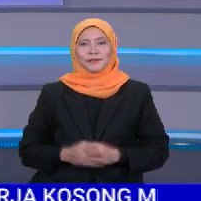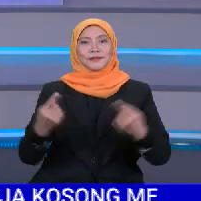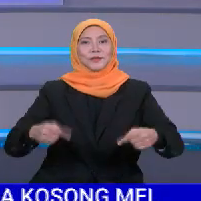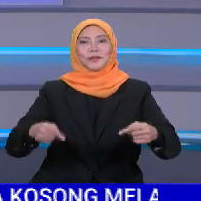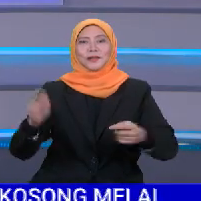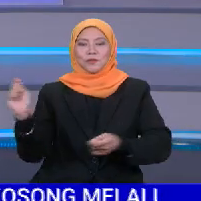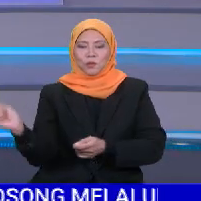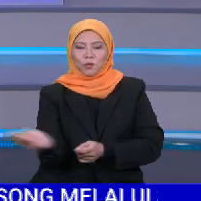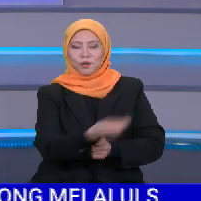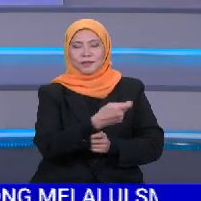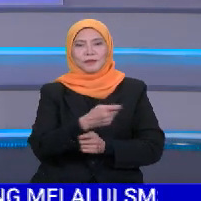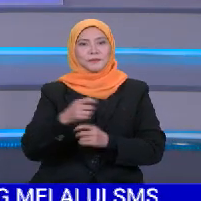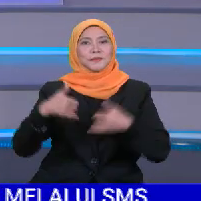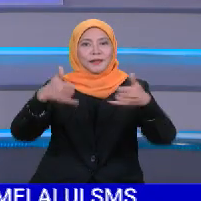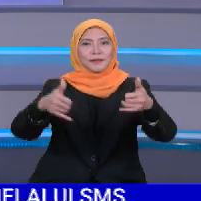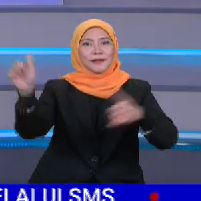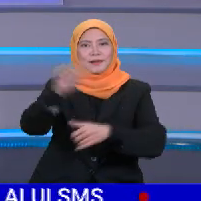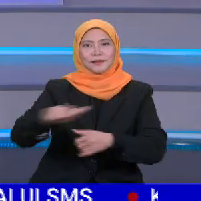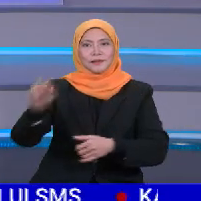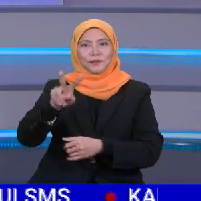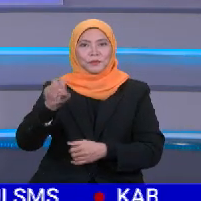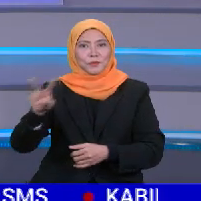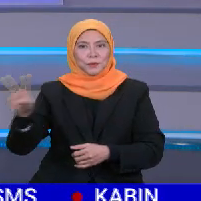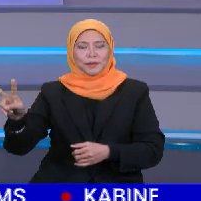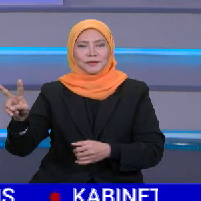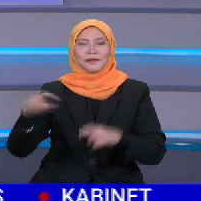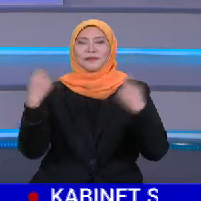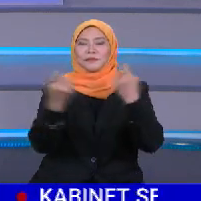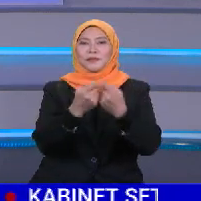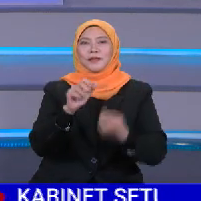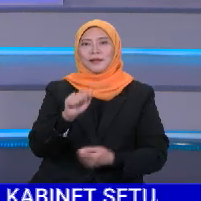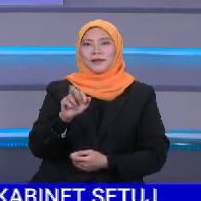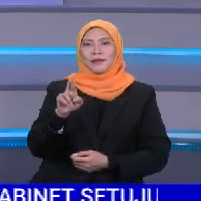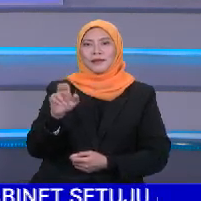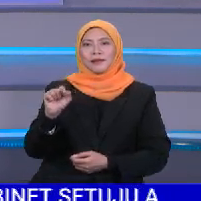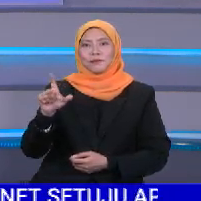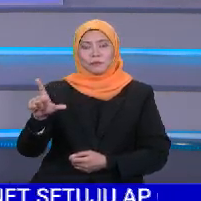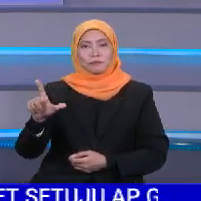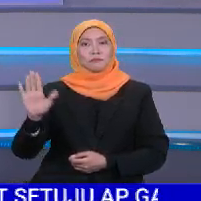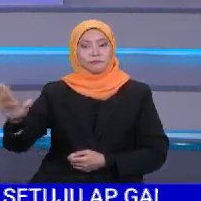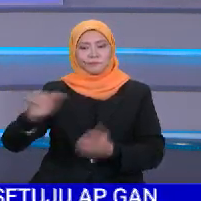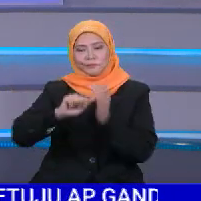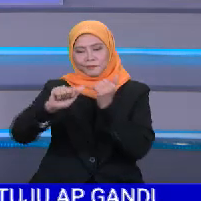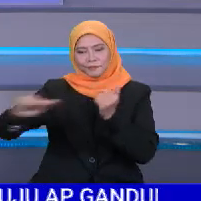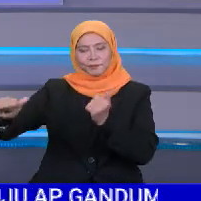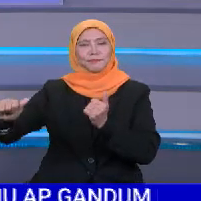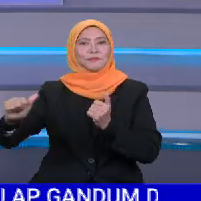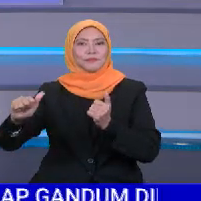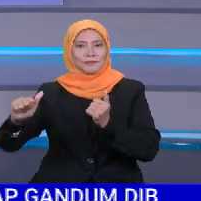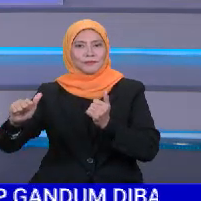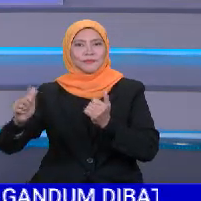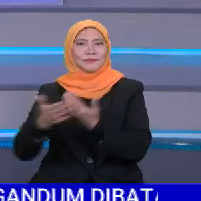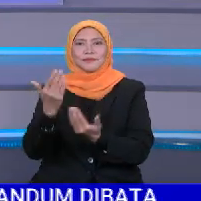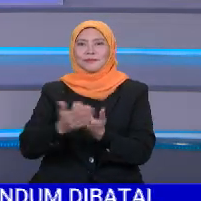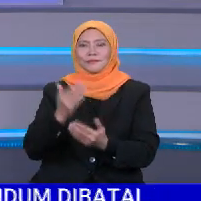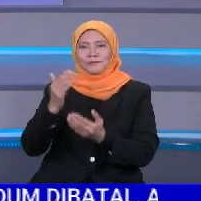Kejohanan hoki Piala Asia 2022, skuad hoki negara kendalian A. Arul Selvaraj memulakan kempen dengan penuh bergaya selepas